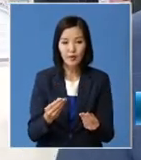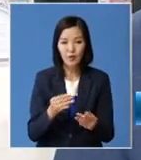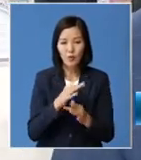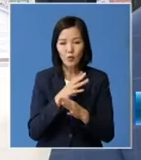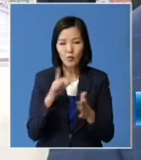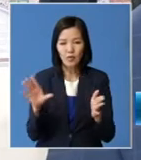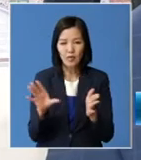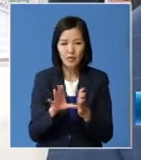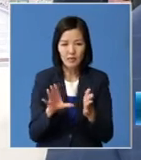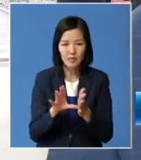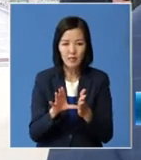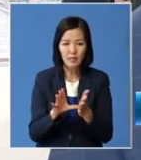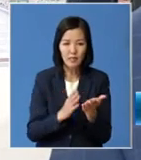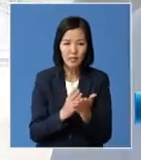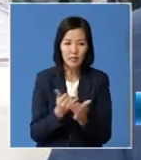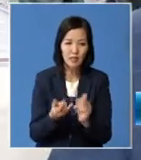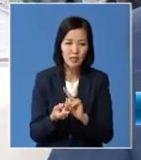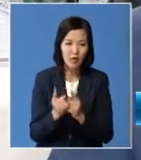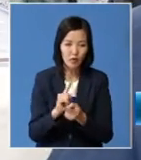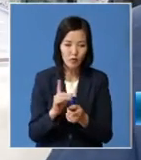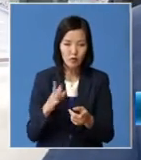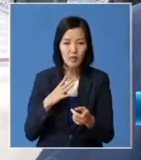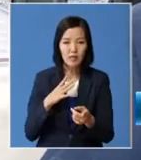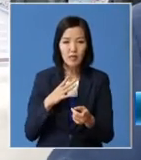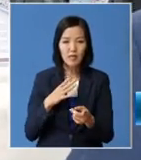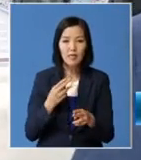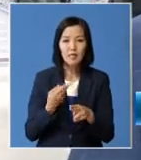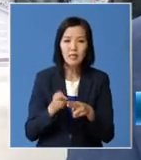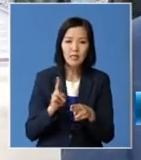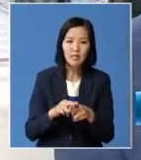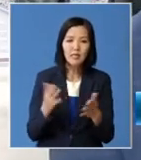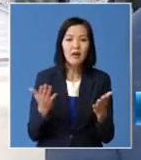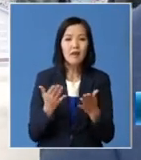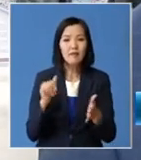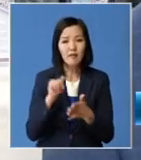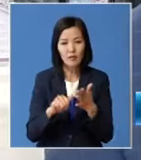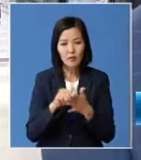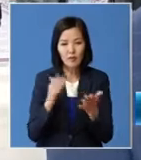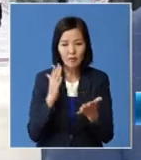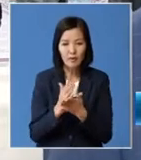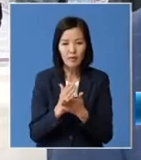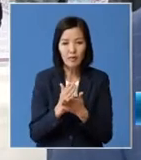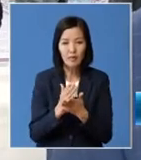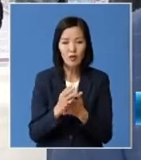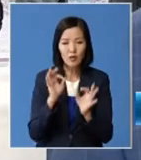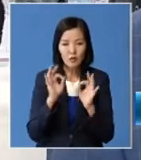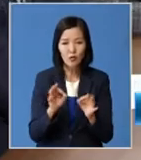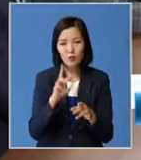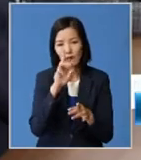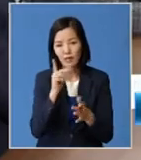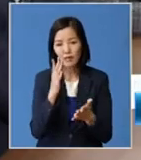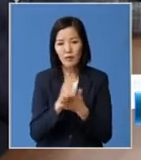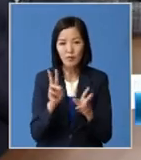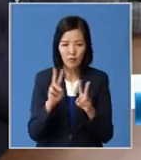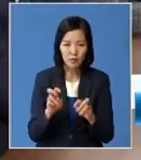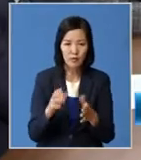барлық электрондық үлгіге ауысқаны көріп отырмыз. Десек те осының қандай кемшіліктері бар, осыны жаңа біз тағы да қазір қарап жатырмыз.